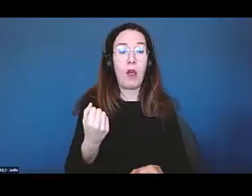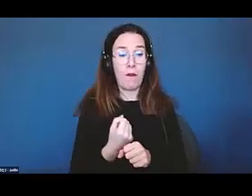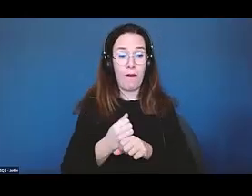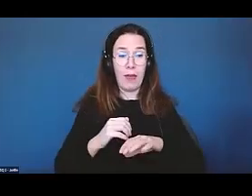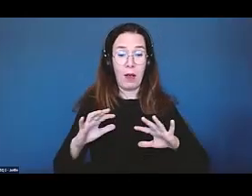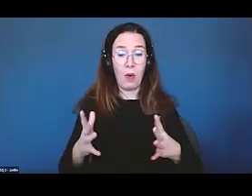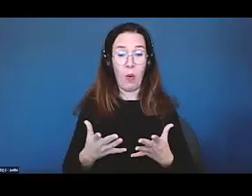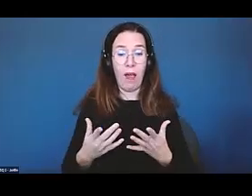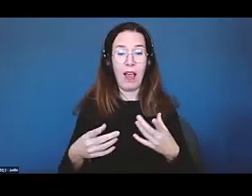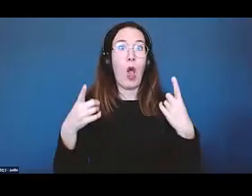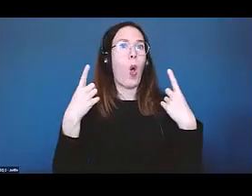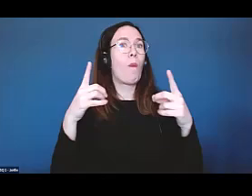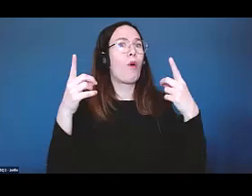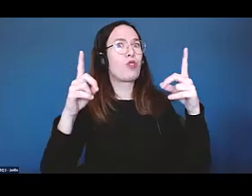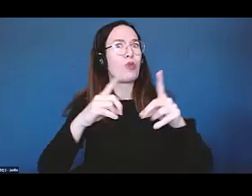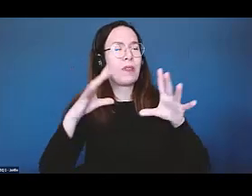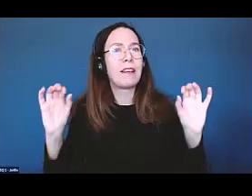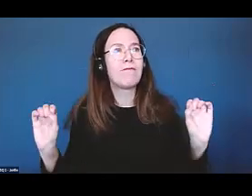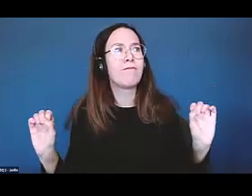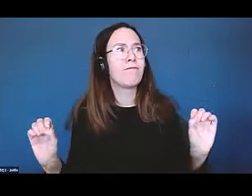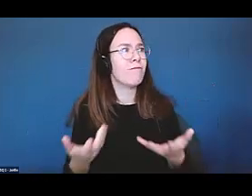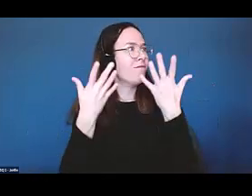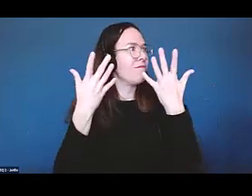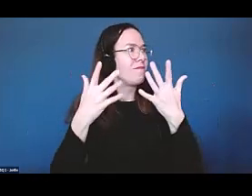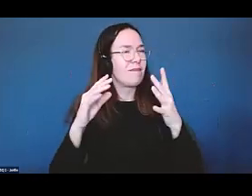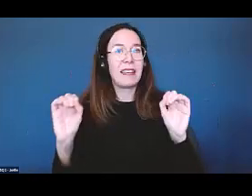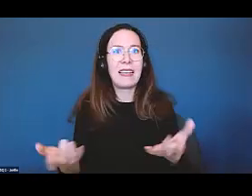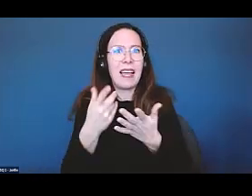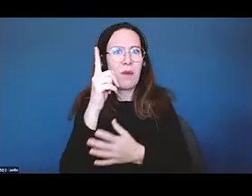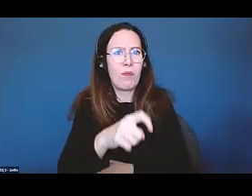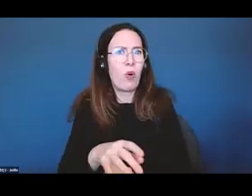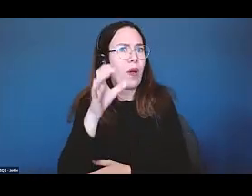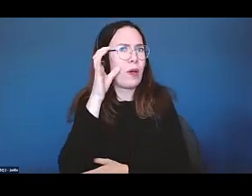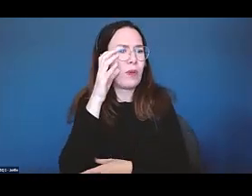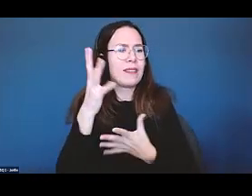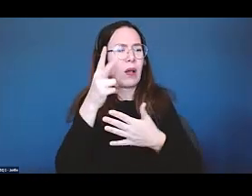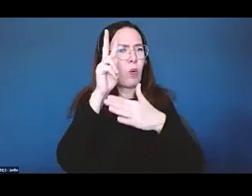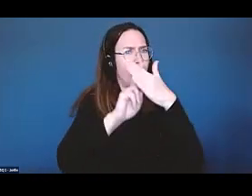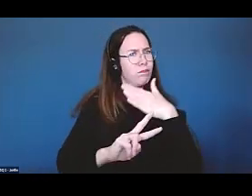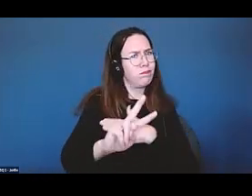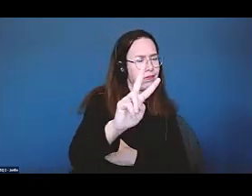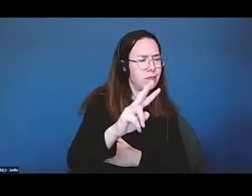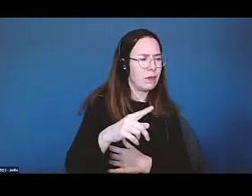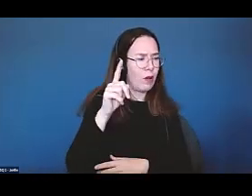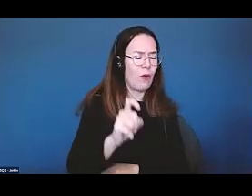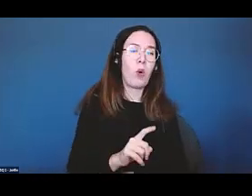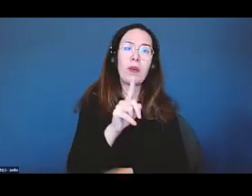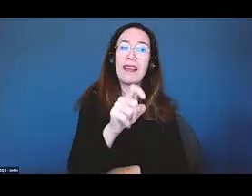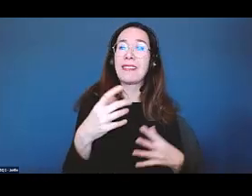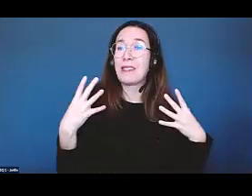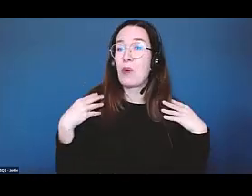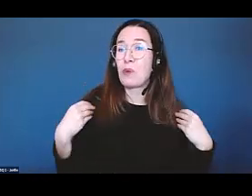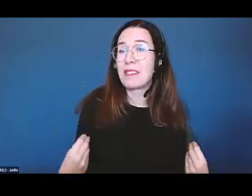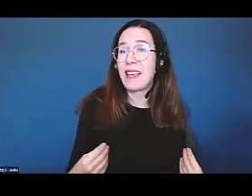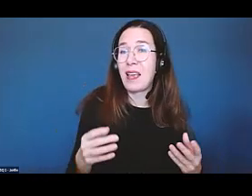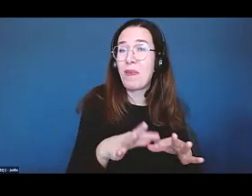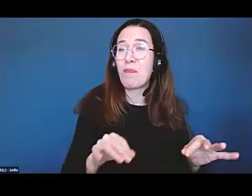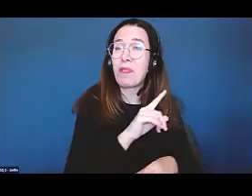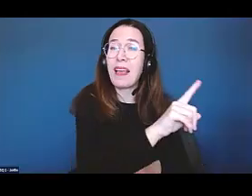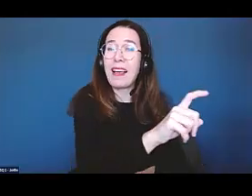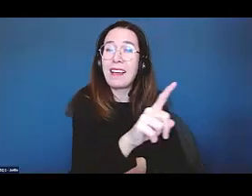avons fait, c'est créer des opportunités pour écouter réellement les perspectives en posant des questions